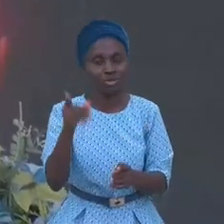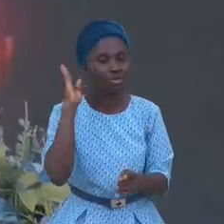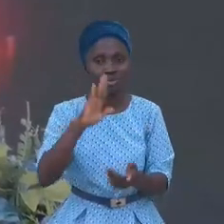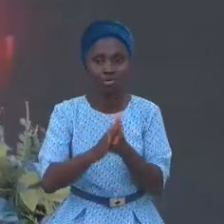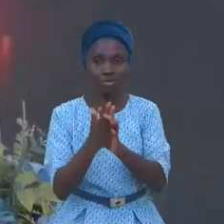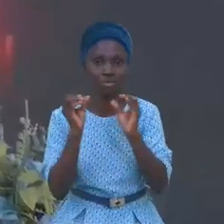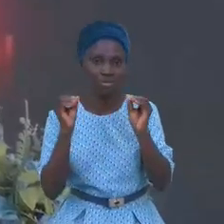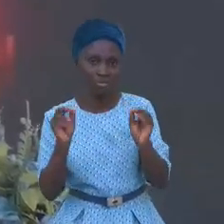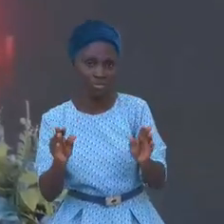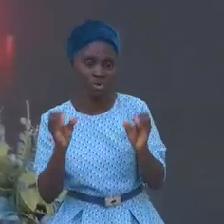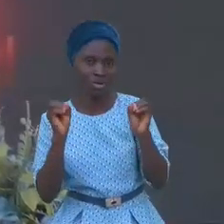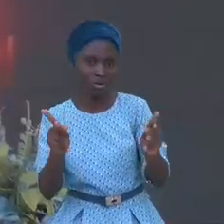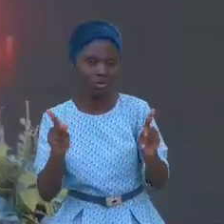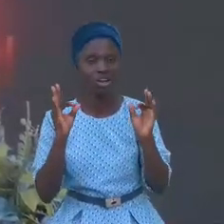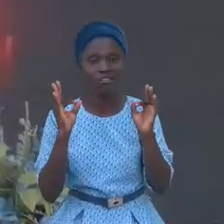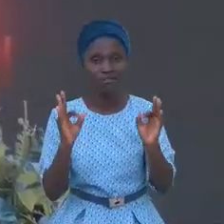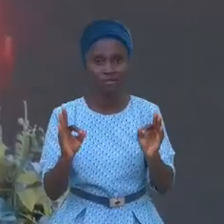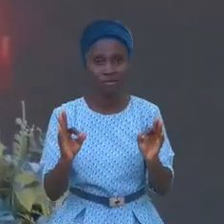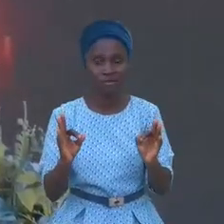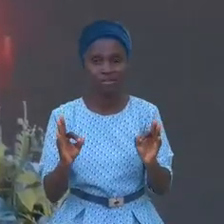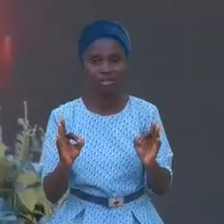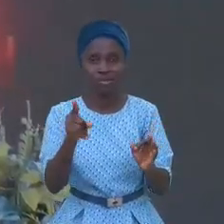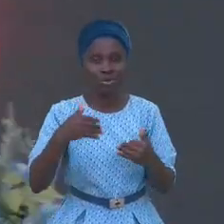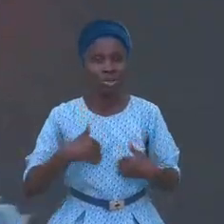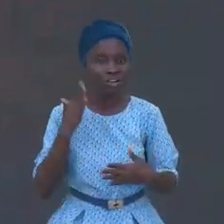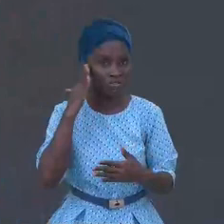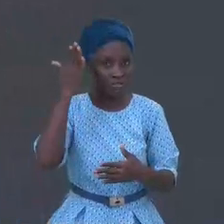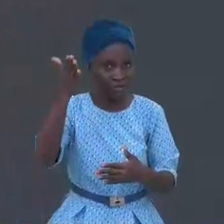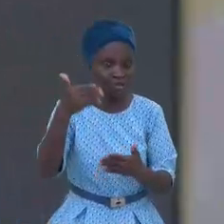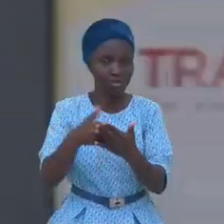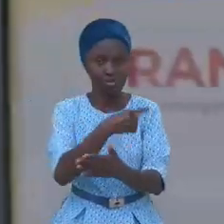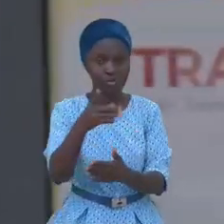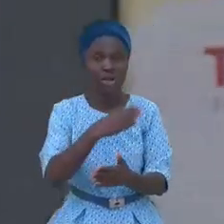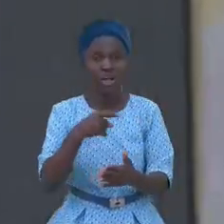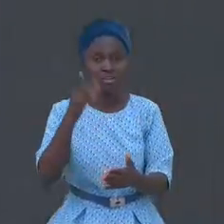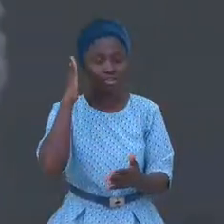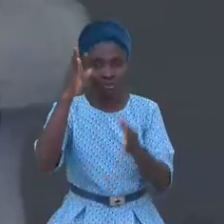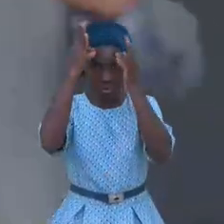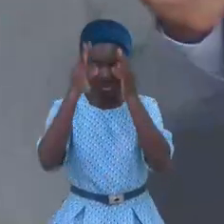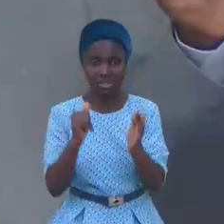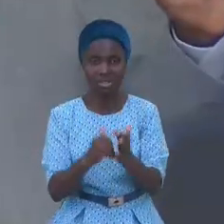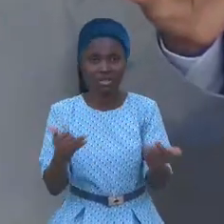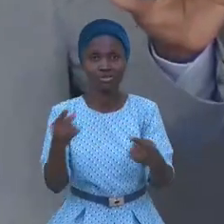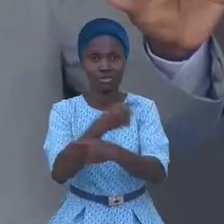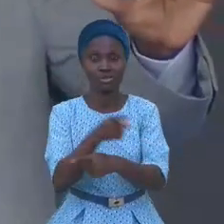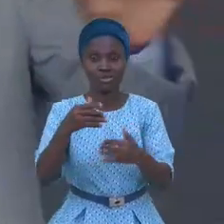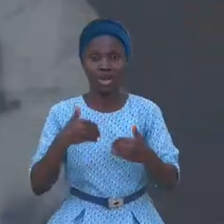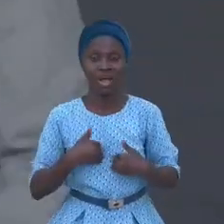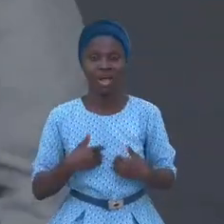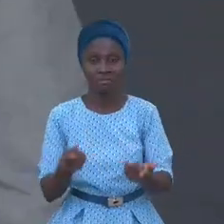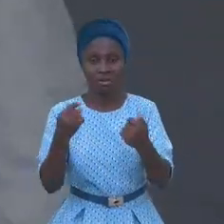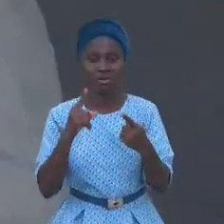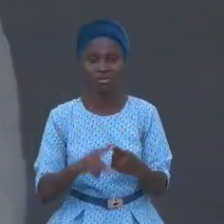l'avenir devant toi et tu diras, aujourd'hui, va contribuer aux objectifs de ma